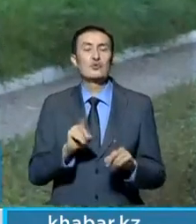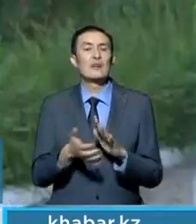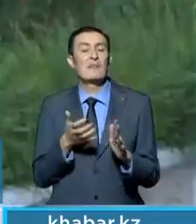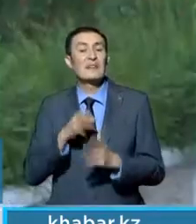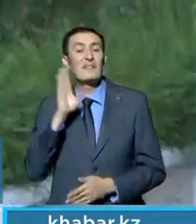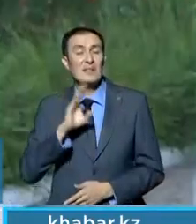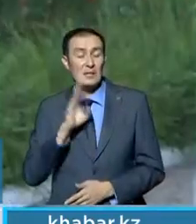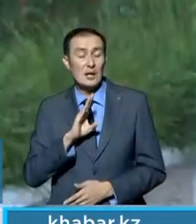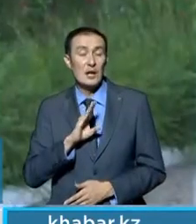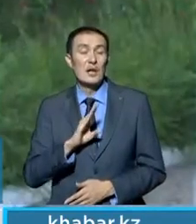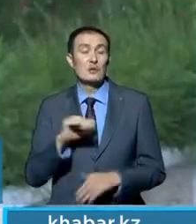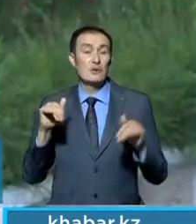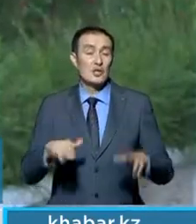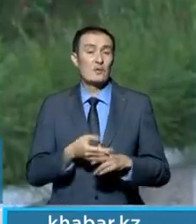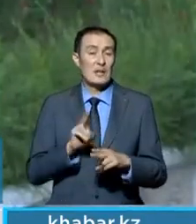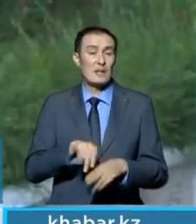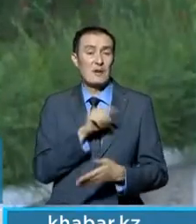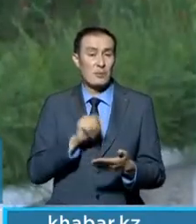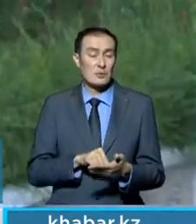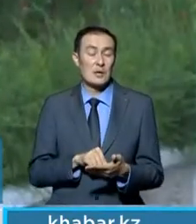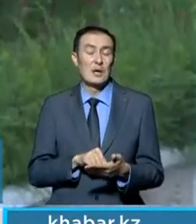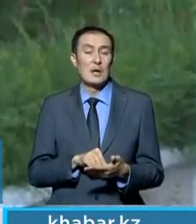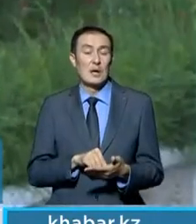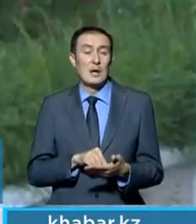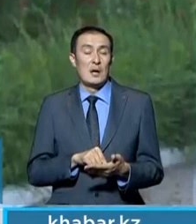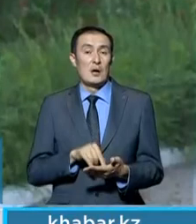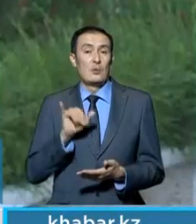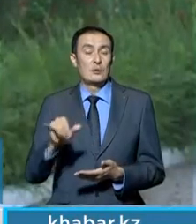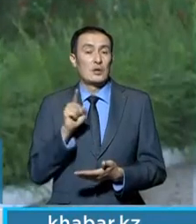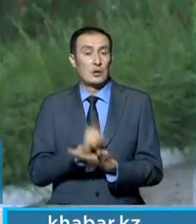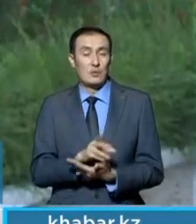нехватки воды. Для решения данного вопроса предпринимателю было предложено